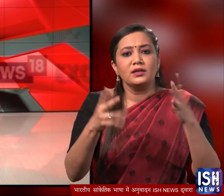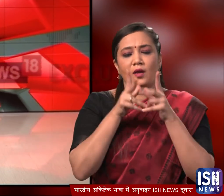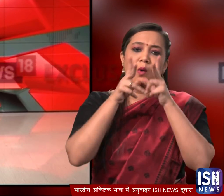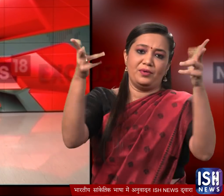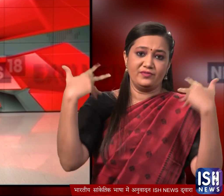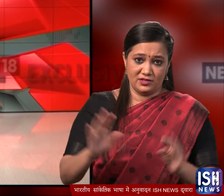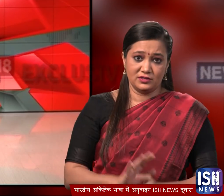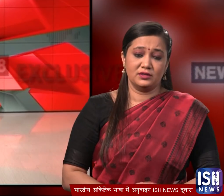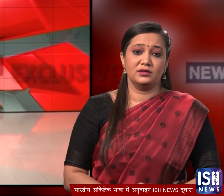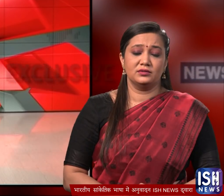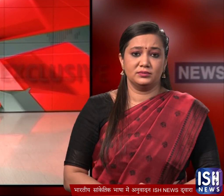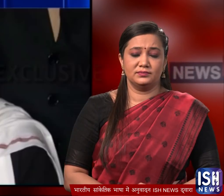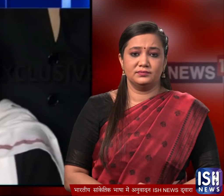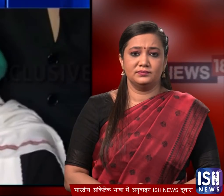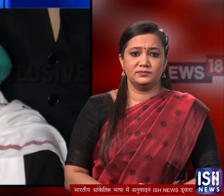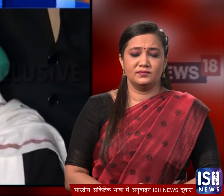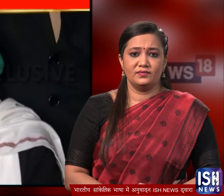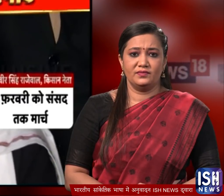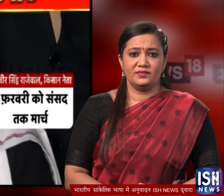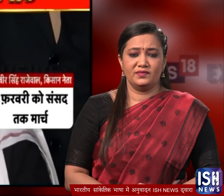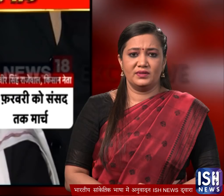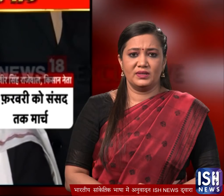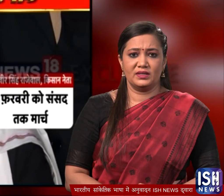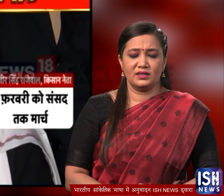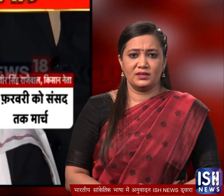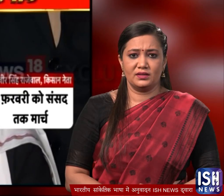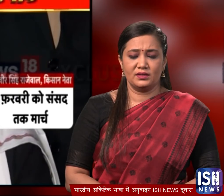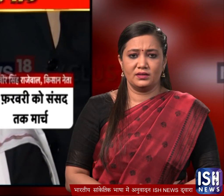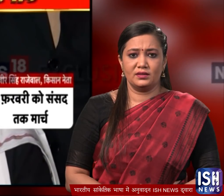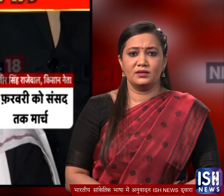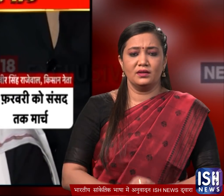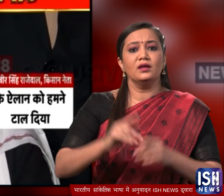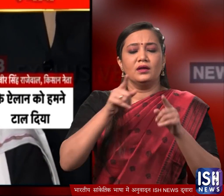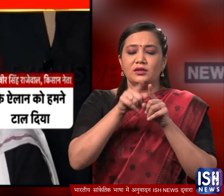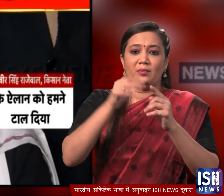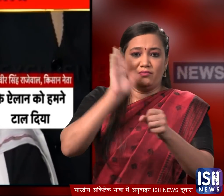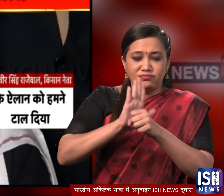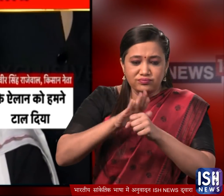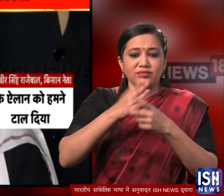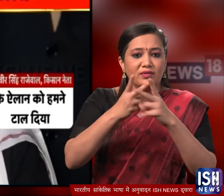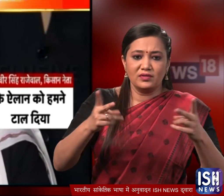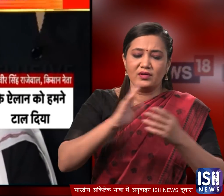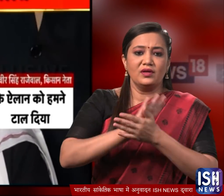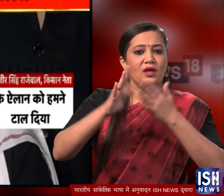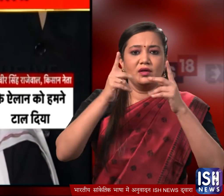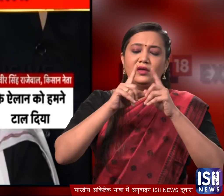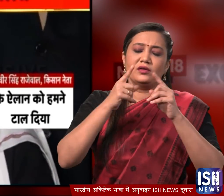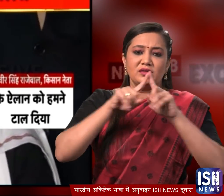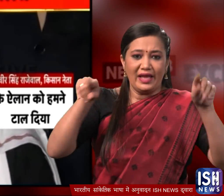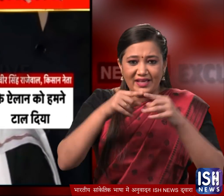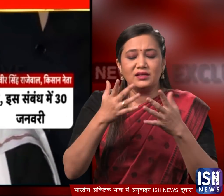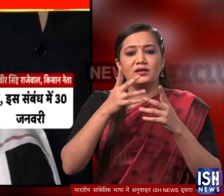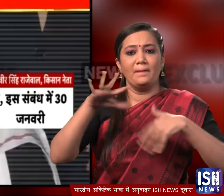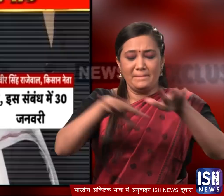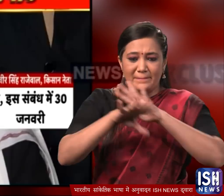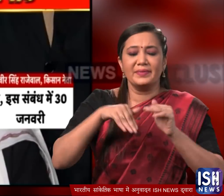की रणनीति का ऐलान किया। पार्लियामेंट को जो मार्च का 1 तारीख को था वो हमने फिलहाल